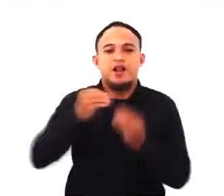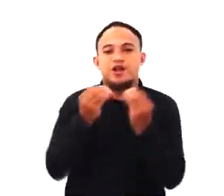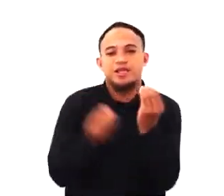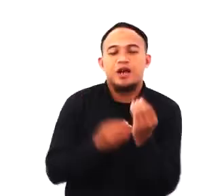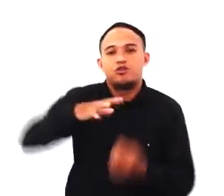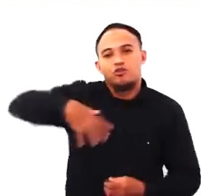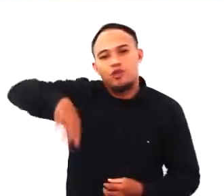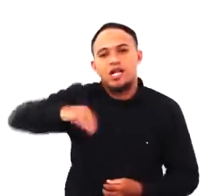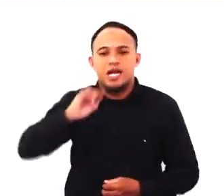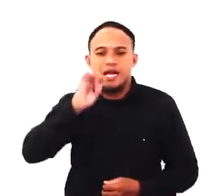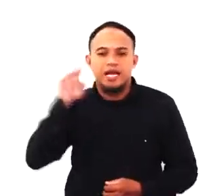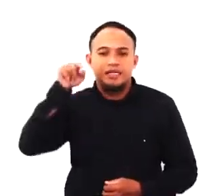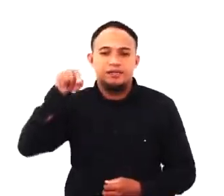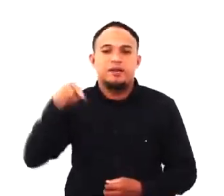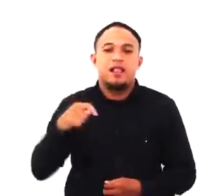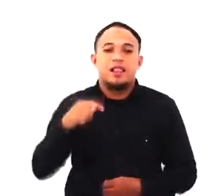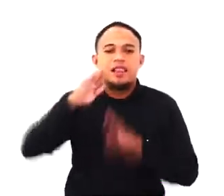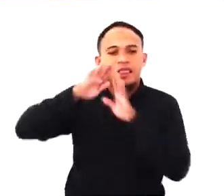rumah saudaranya.